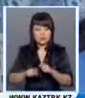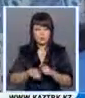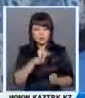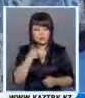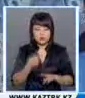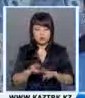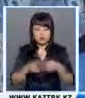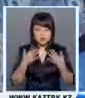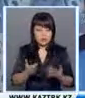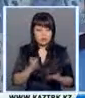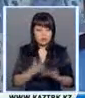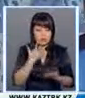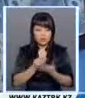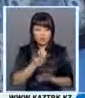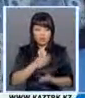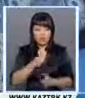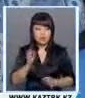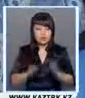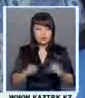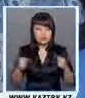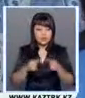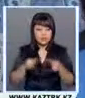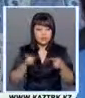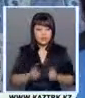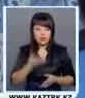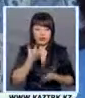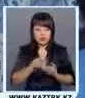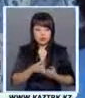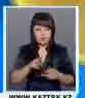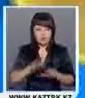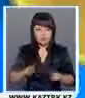деген талап қойған. Ал бұл әрекеттер біздің нормативтік актіге сәйкес келмейді.